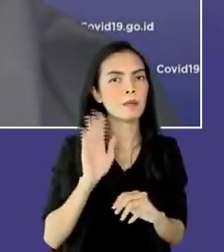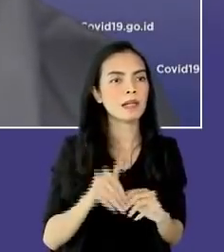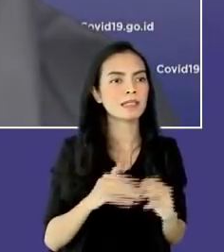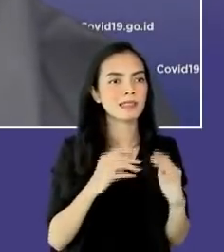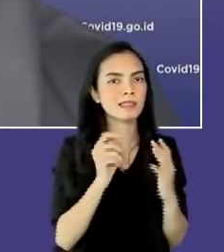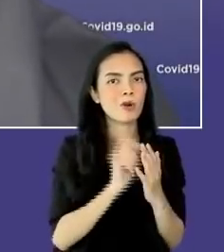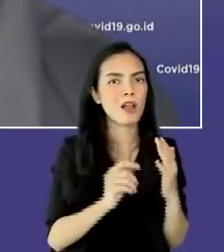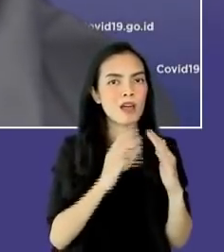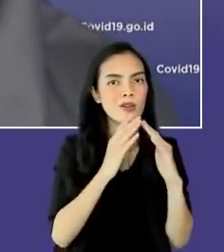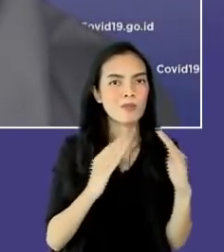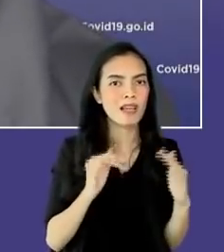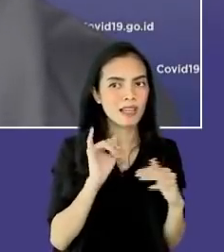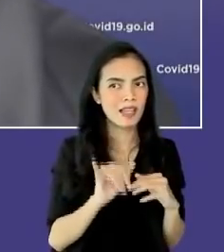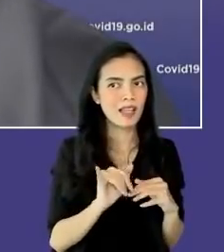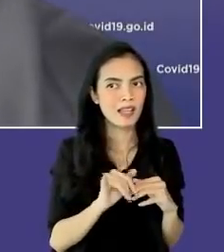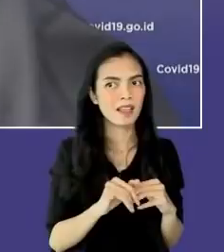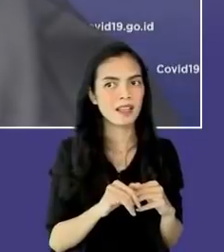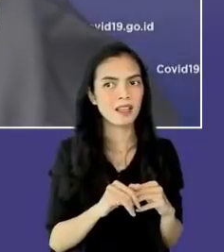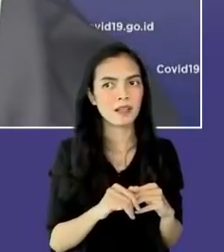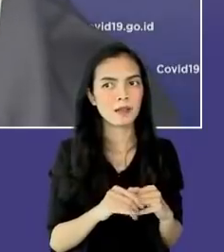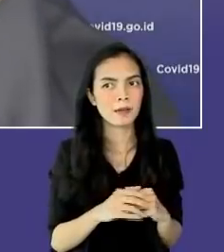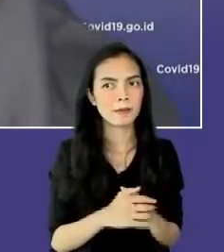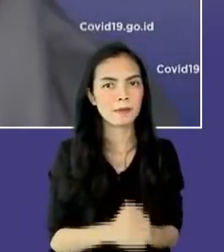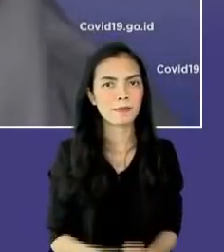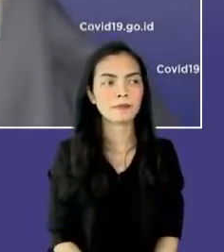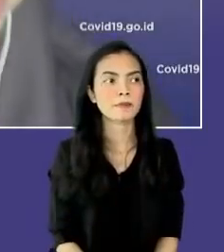sekolah dari rumah sebetulnya.